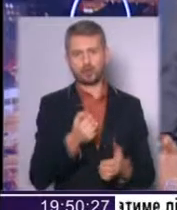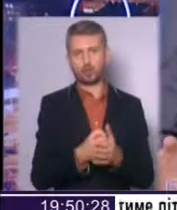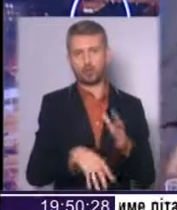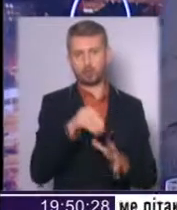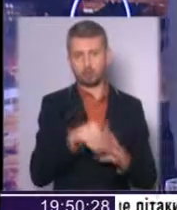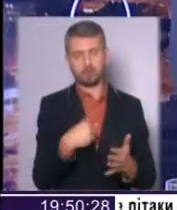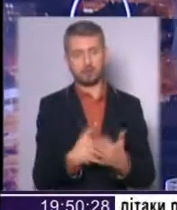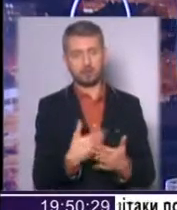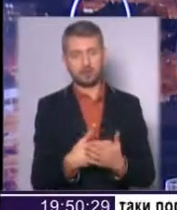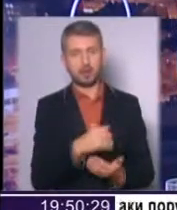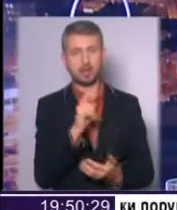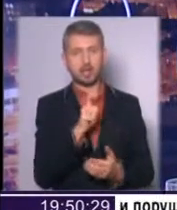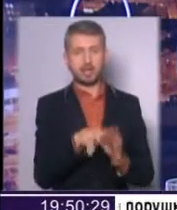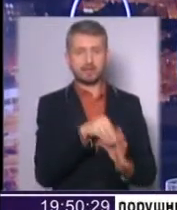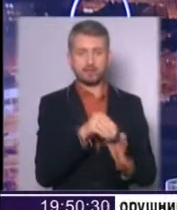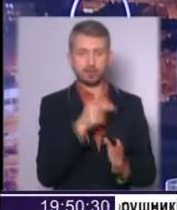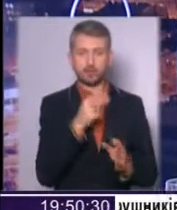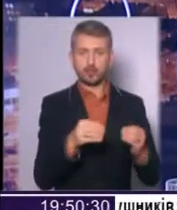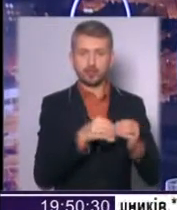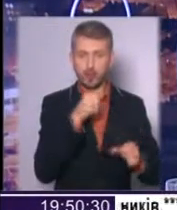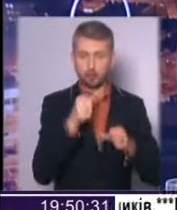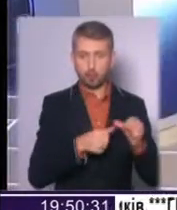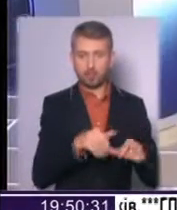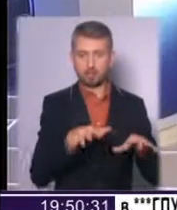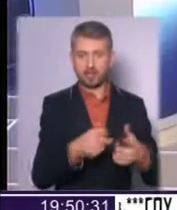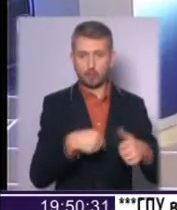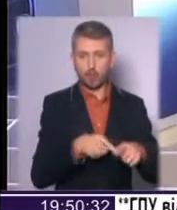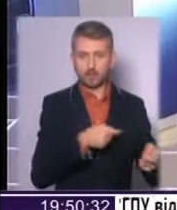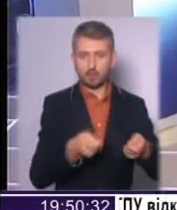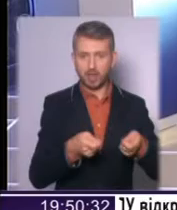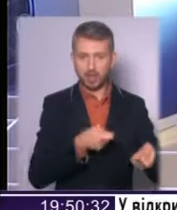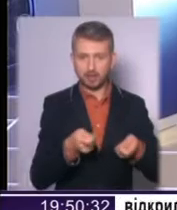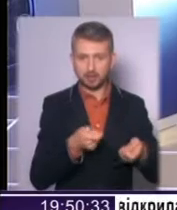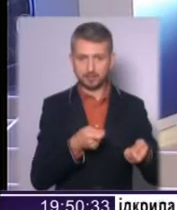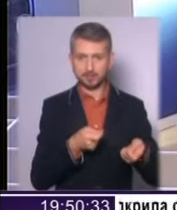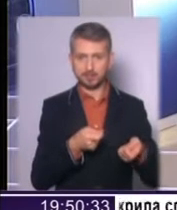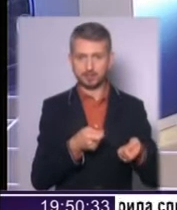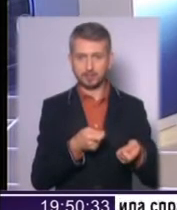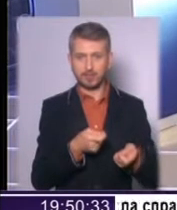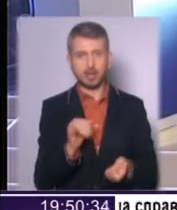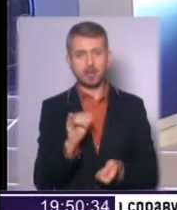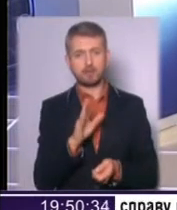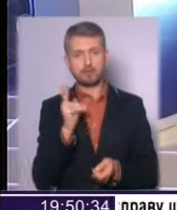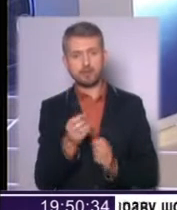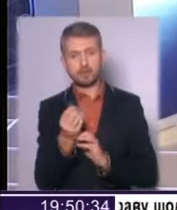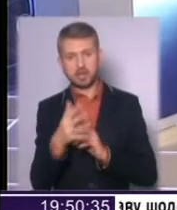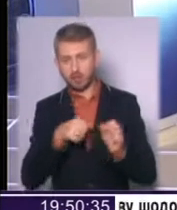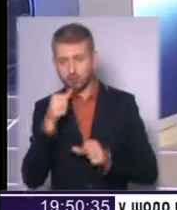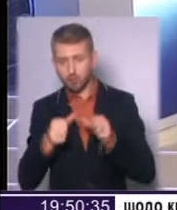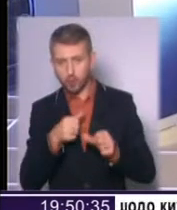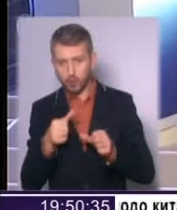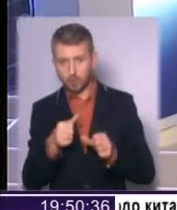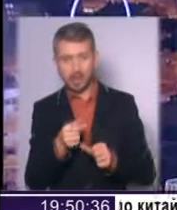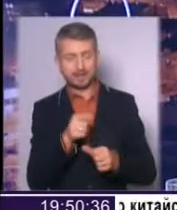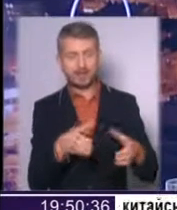така норма була запропонована, ми, звісно, підтримаємо, будемо голосувати. Тепер щодо формування політичних партій. Я з вами повністю згідний.